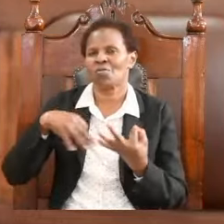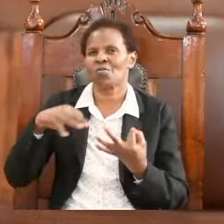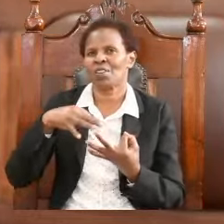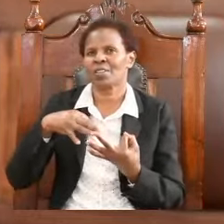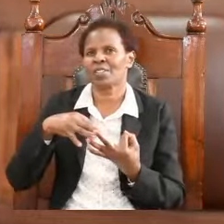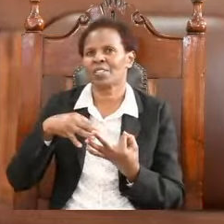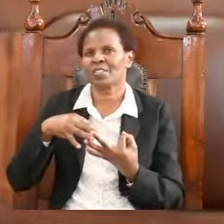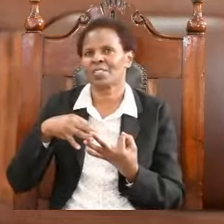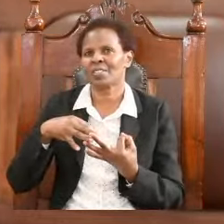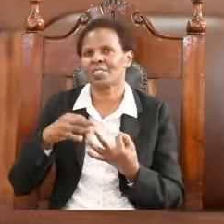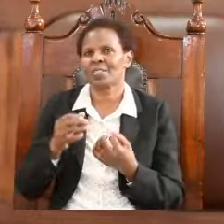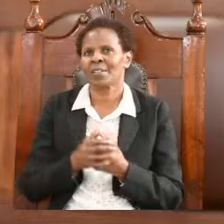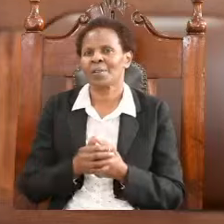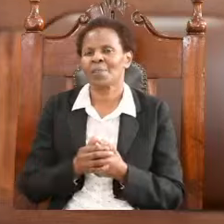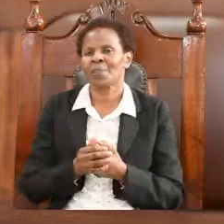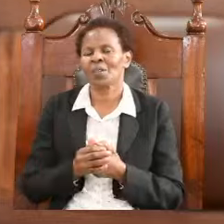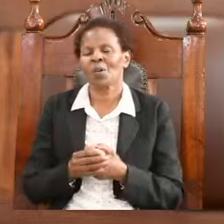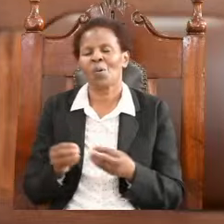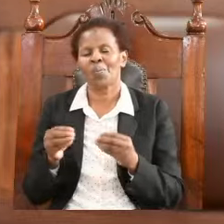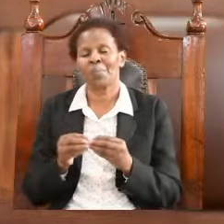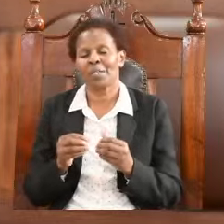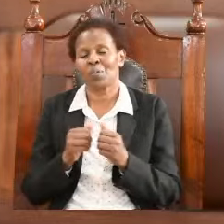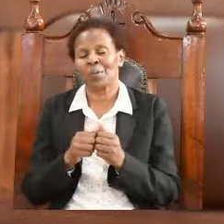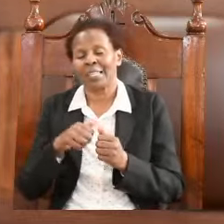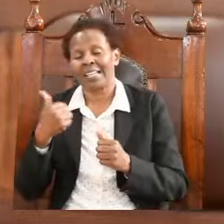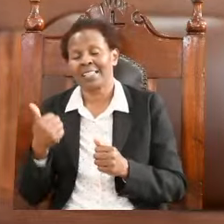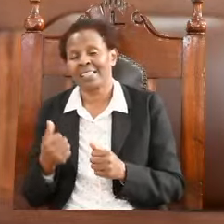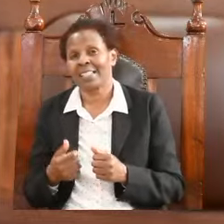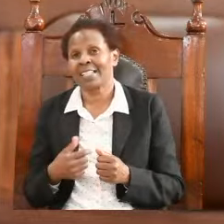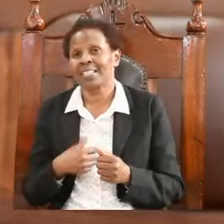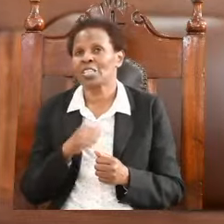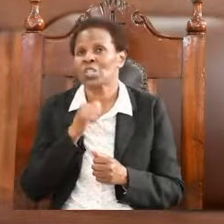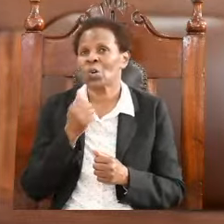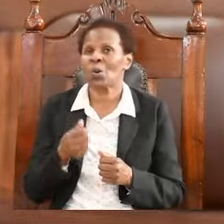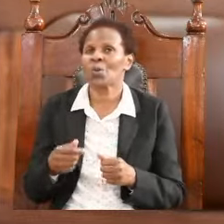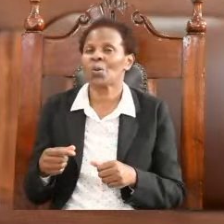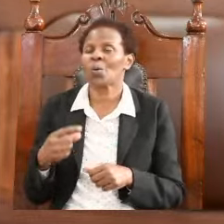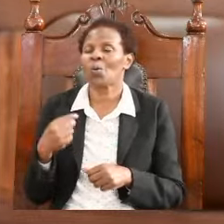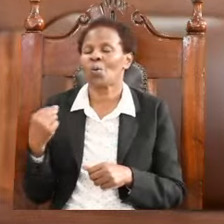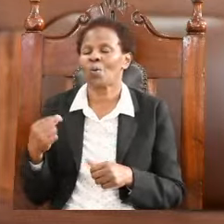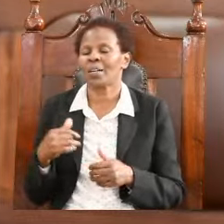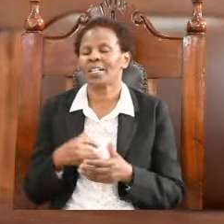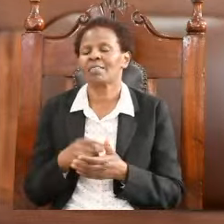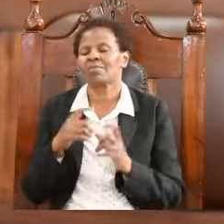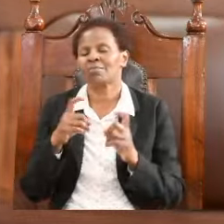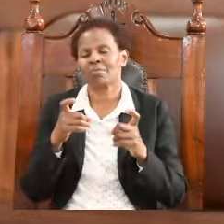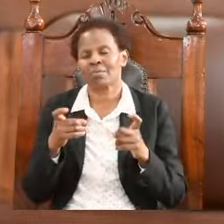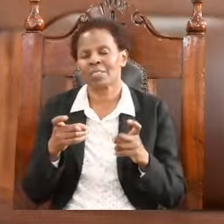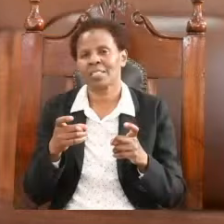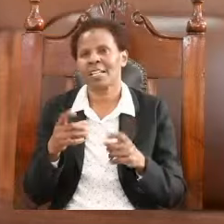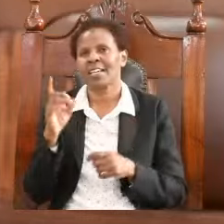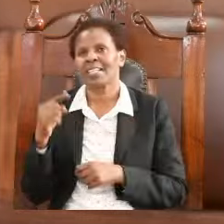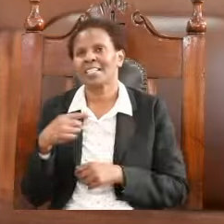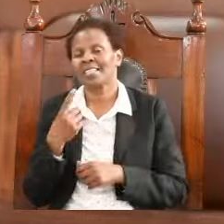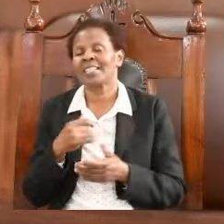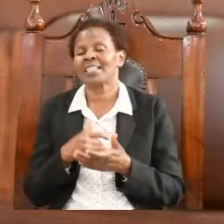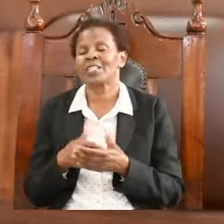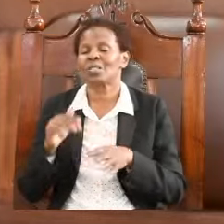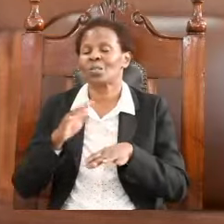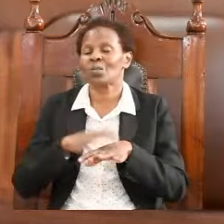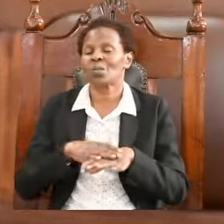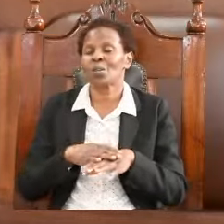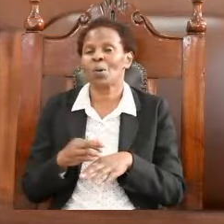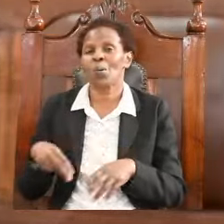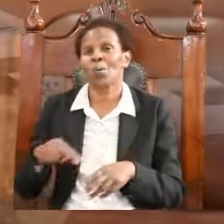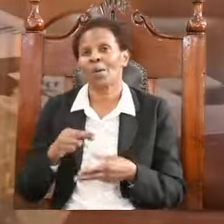ndina mweke wa guthie gutungana na andu aria angi na ndiguthie macio ni mehia na mwathani agatwira ni wega